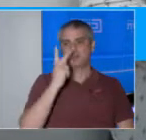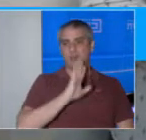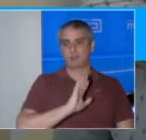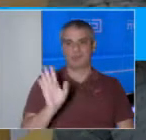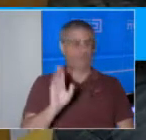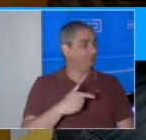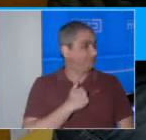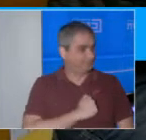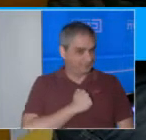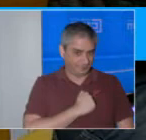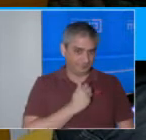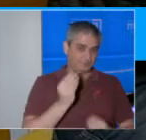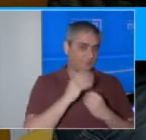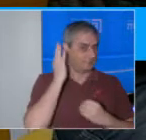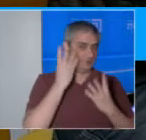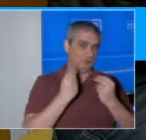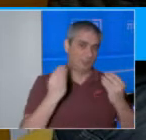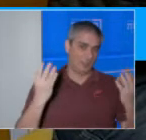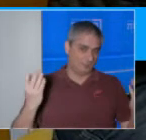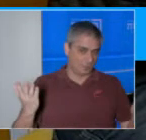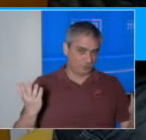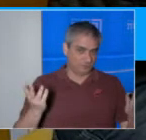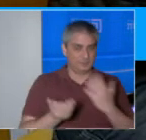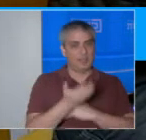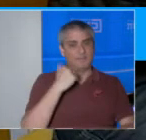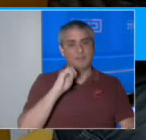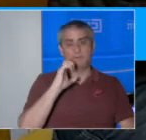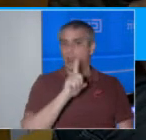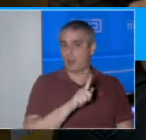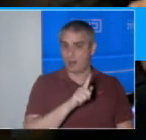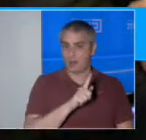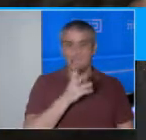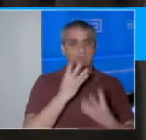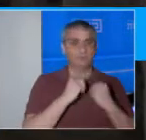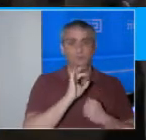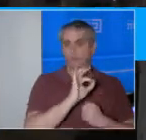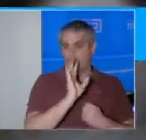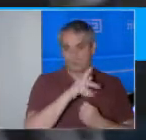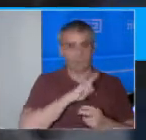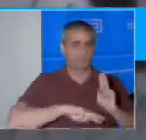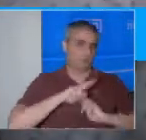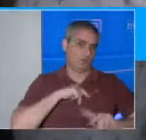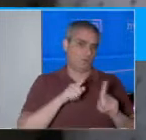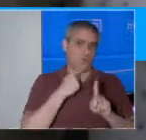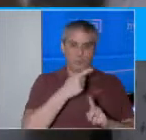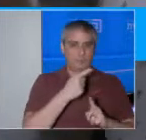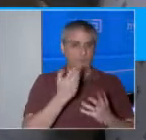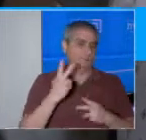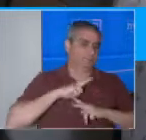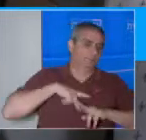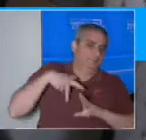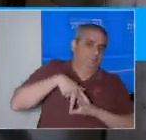לילי, לצערנו היו עוד נשים רבות לפני מיכל, והמשפחות שלהן גם סבלו, כמו שאת אומרת, זה עיק